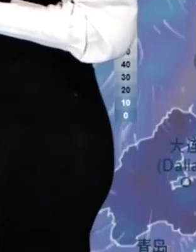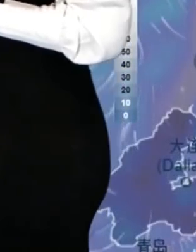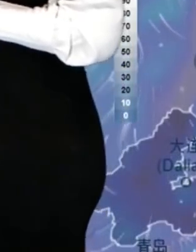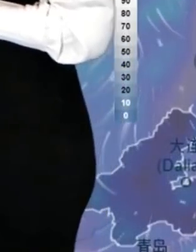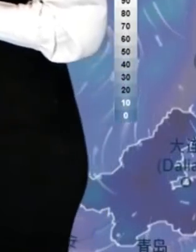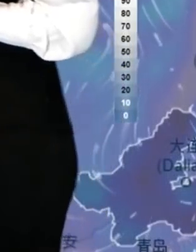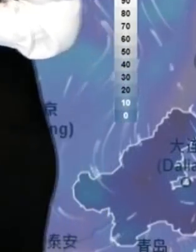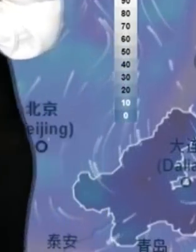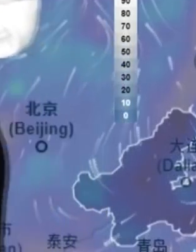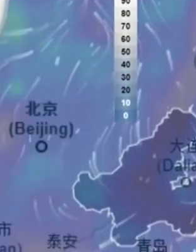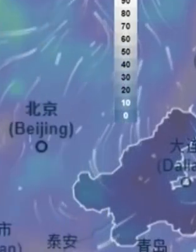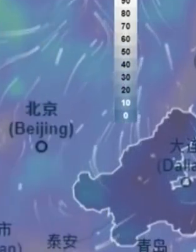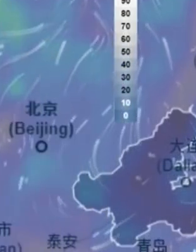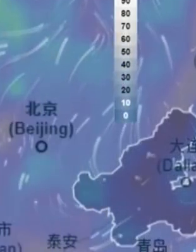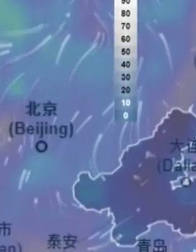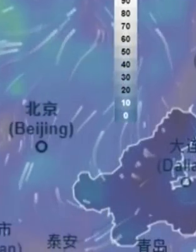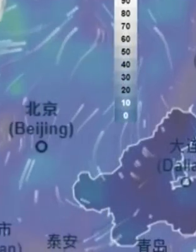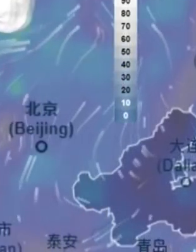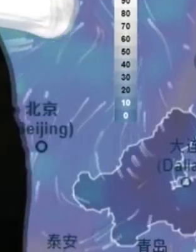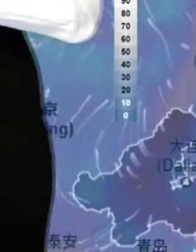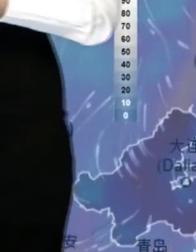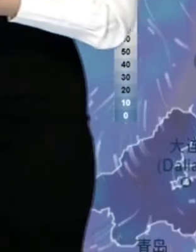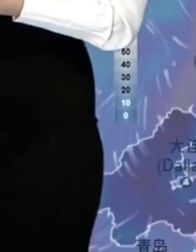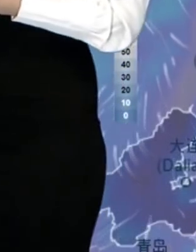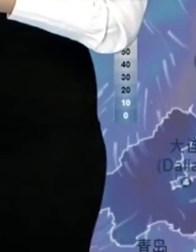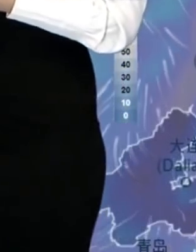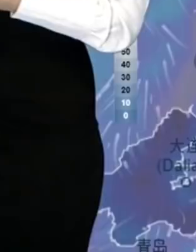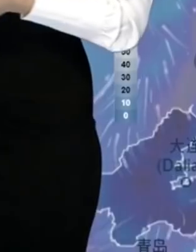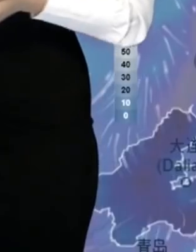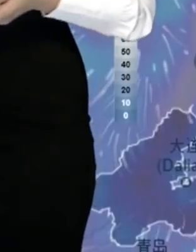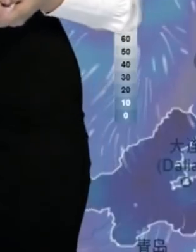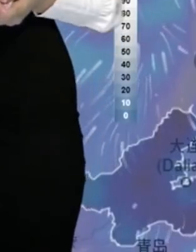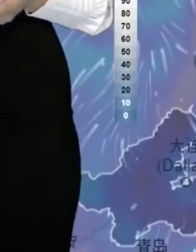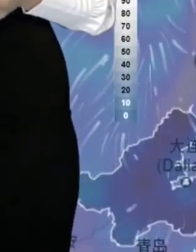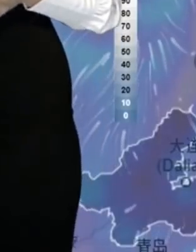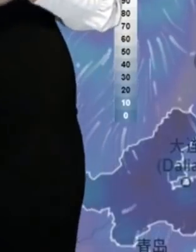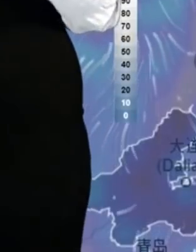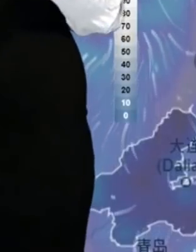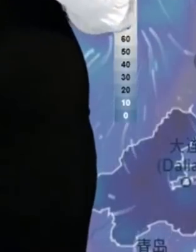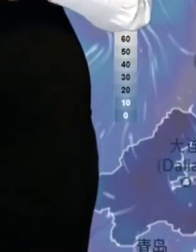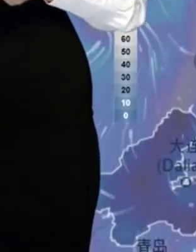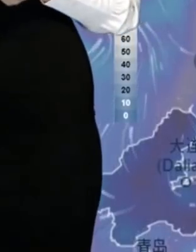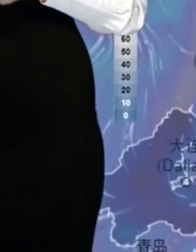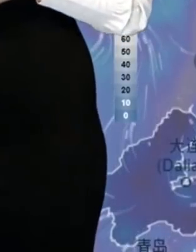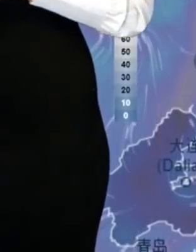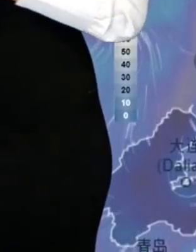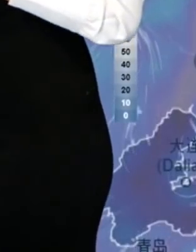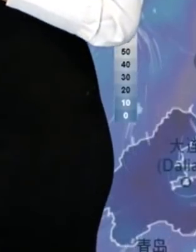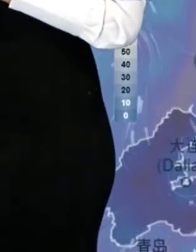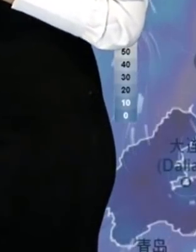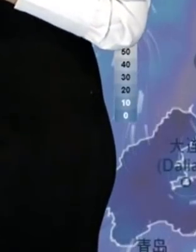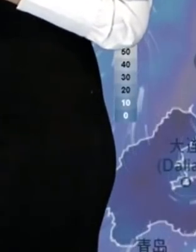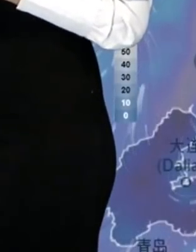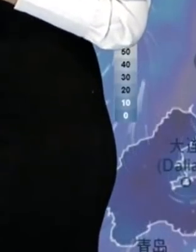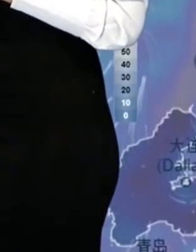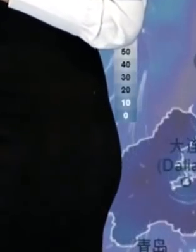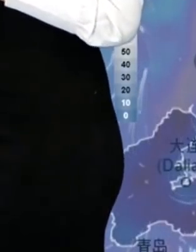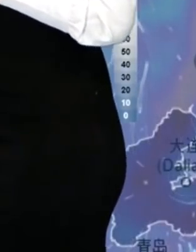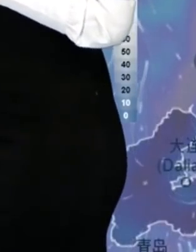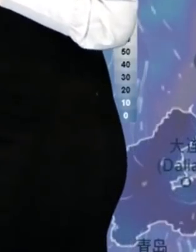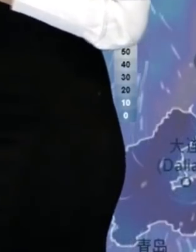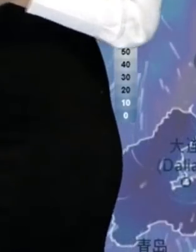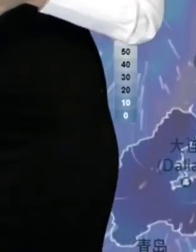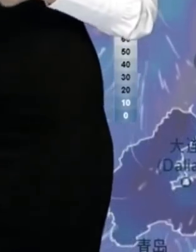баруун хойд зүгээс бус нутагт баруун өмнөөс секундэд 6-аас 11 метр хүрч салхилах хэдий ч за нутгийн зүүн